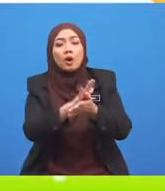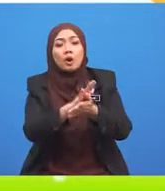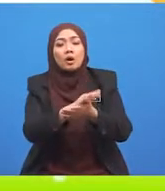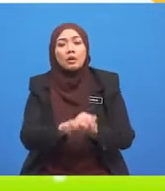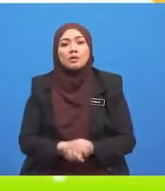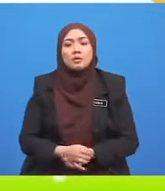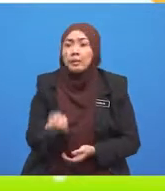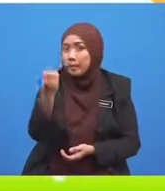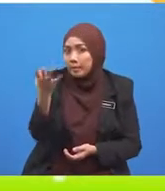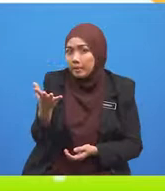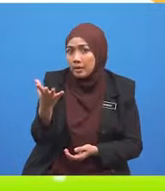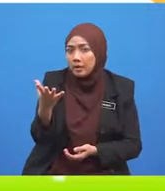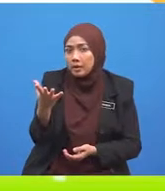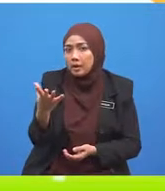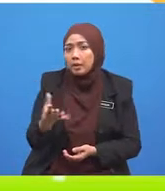Sama?